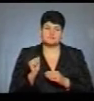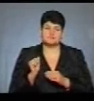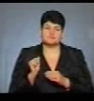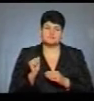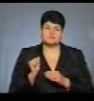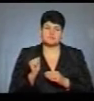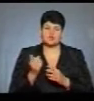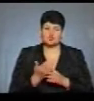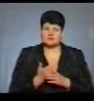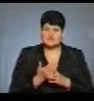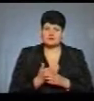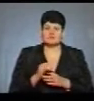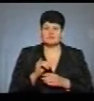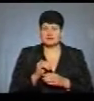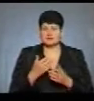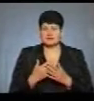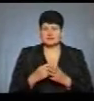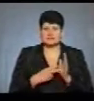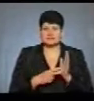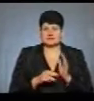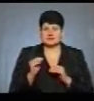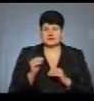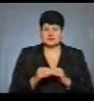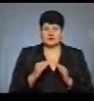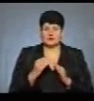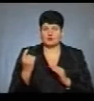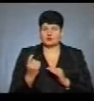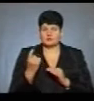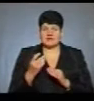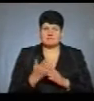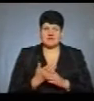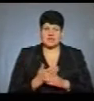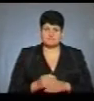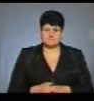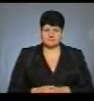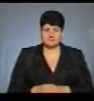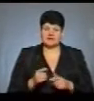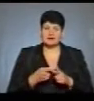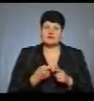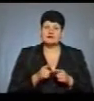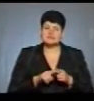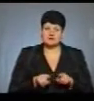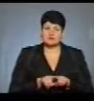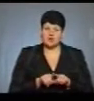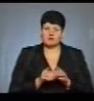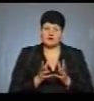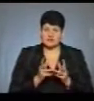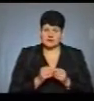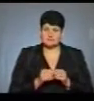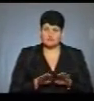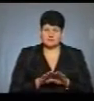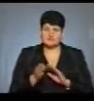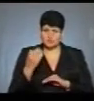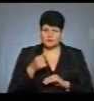на субсидії і десь до 70 тисяч домогосподарств на пільги. Чи це аналогічна кількість порівняно з минулим роком?